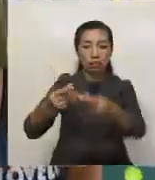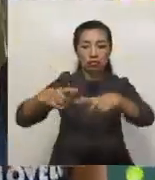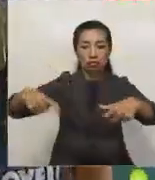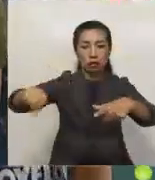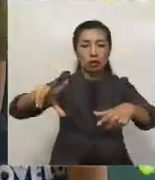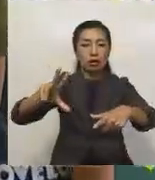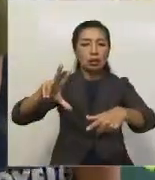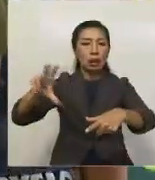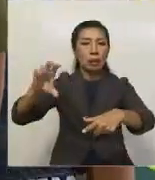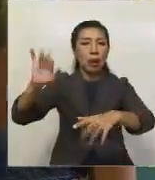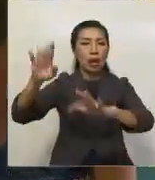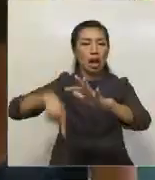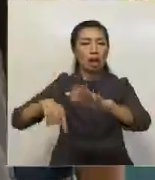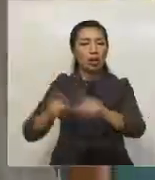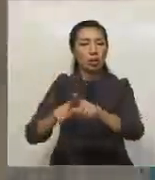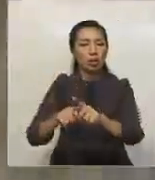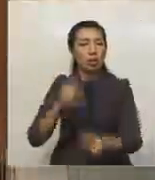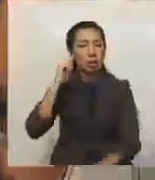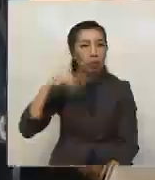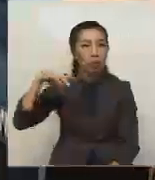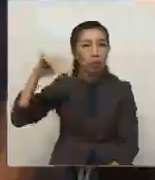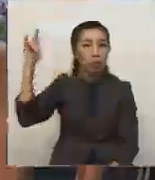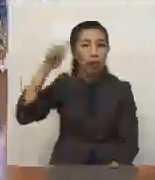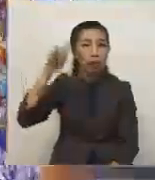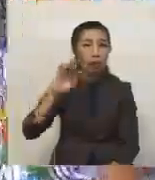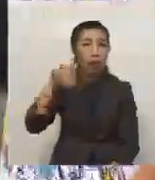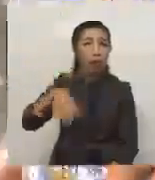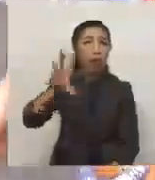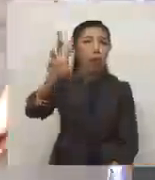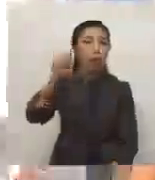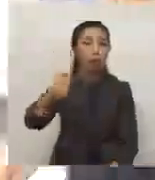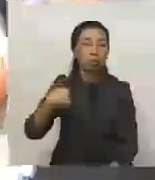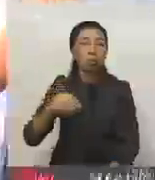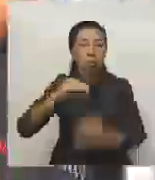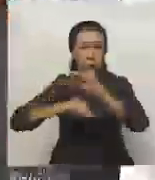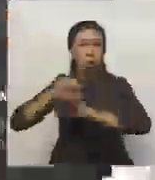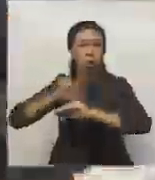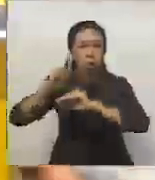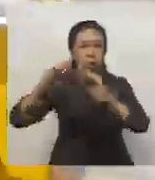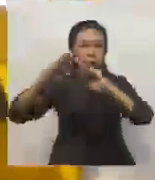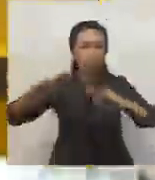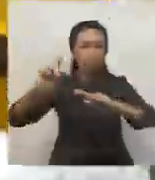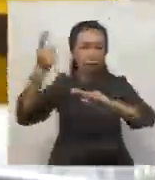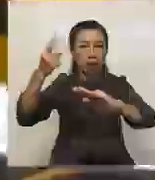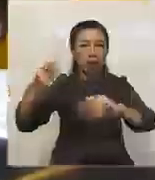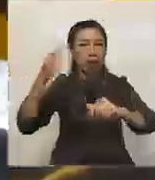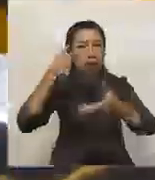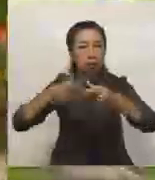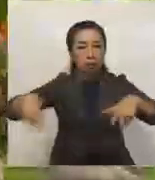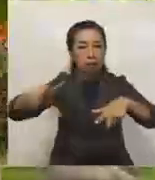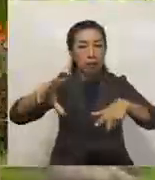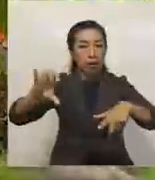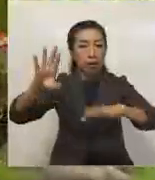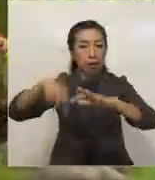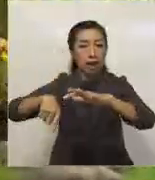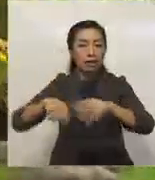ริเวณรังสิตคลอง6อำเภอธัญบุรีจังหวัดปทุมธานีจะก่อสร้างแล้วเสร็จบนเนื้อที่300ไร่นะครับซึ่ง